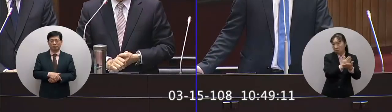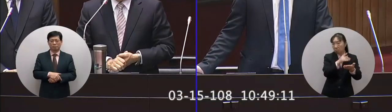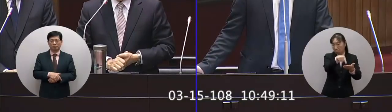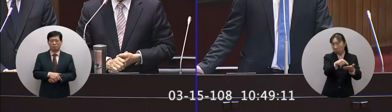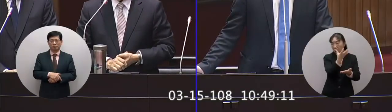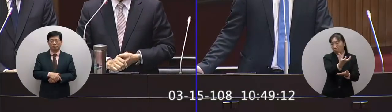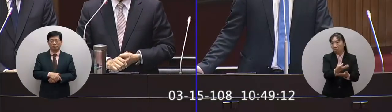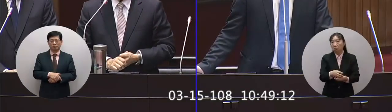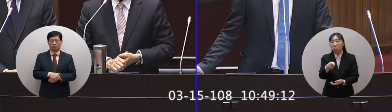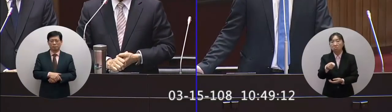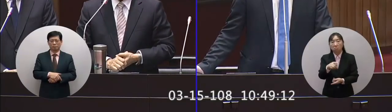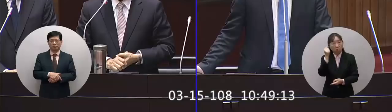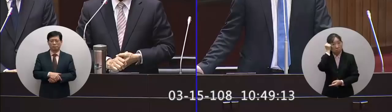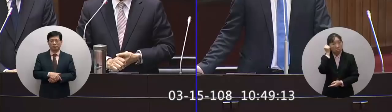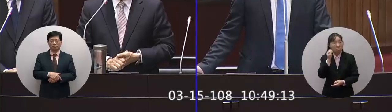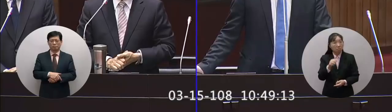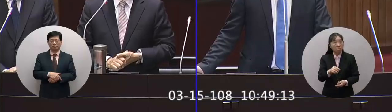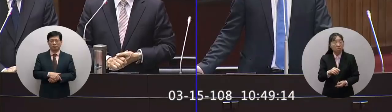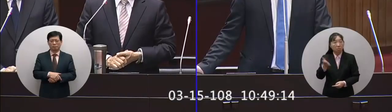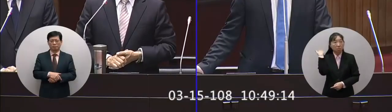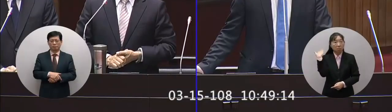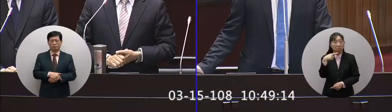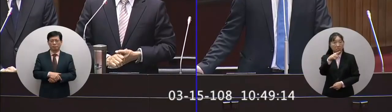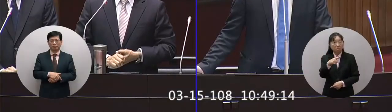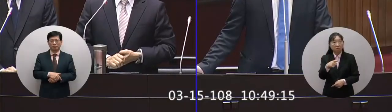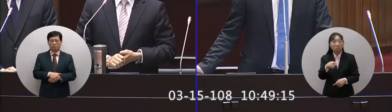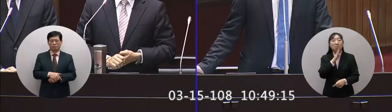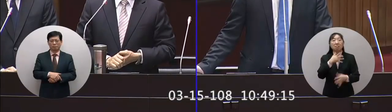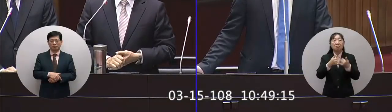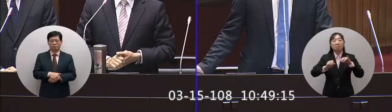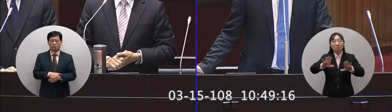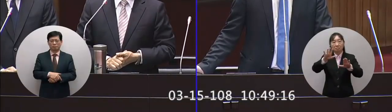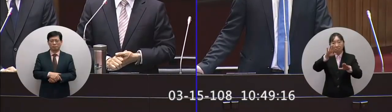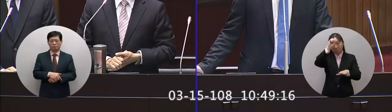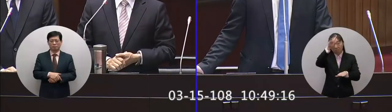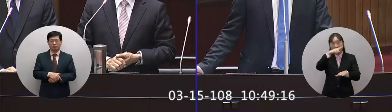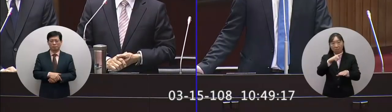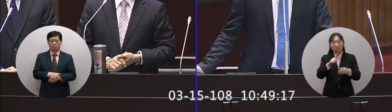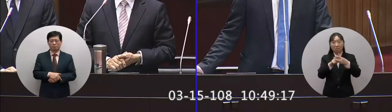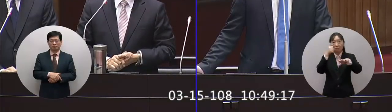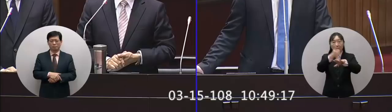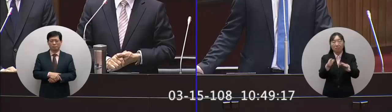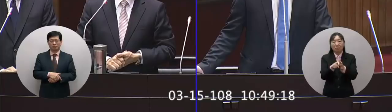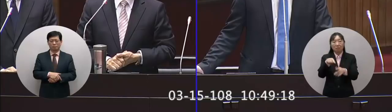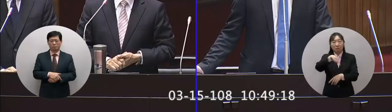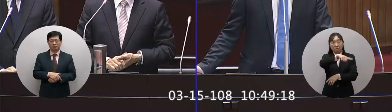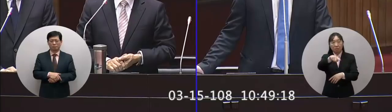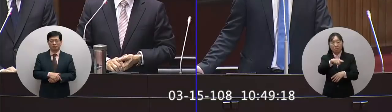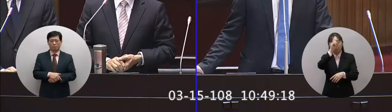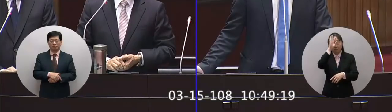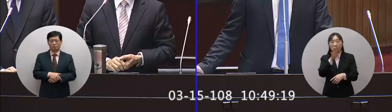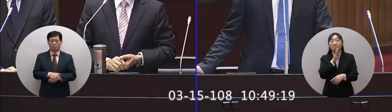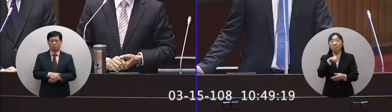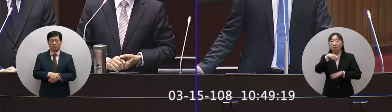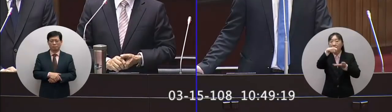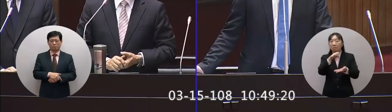大。院长，您还记得当初您担任民进党党主席的时候，民进党党团推出来的是什